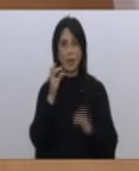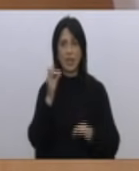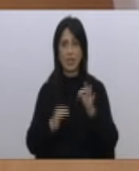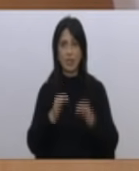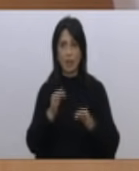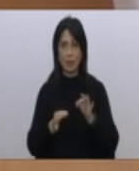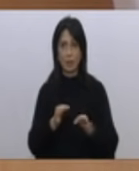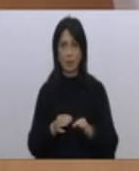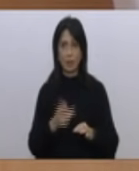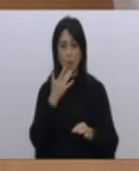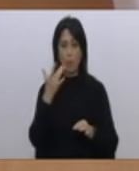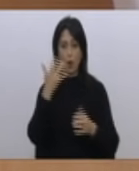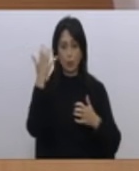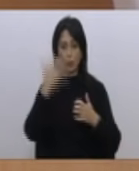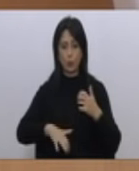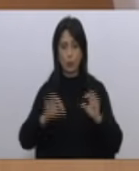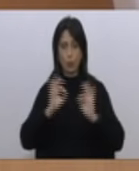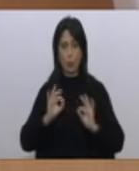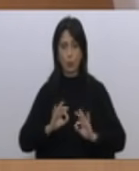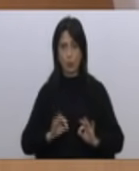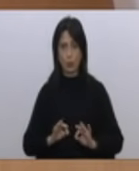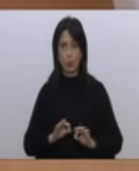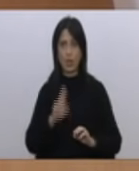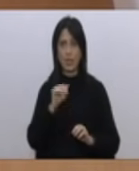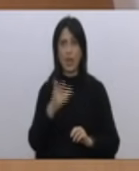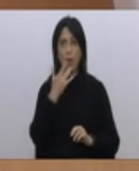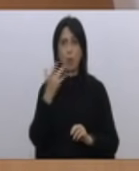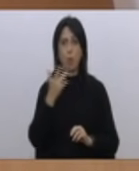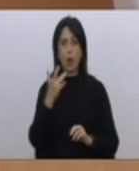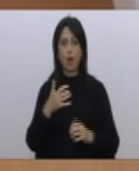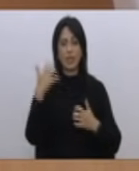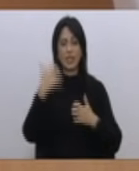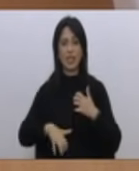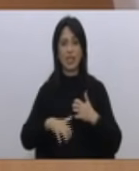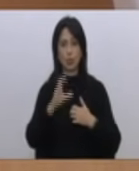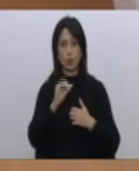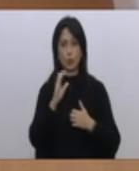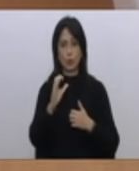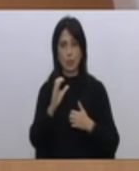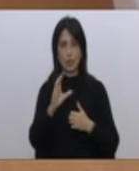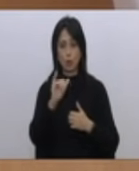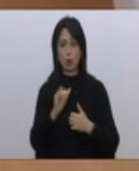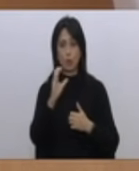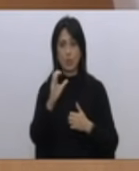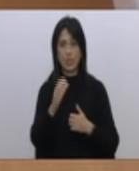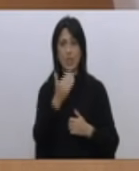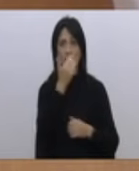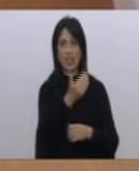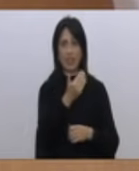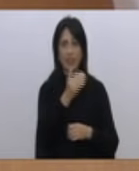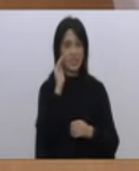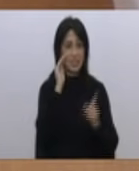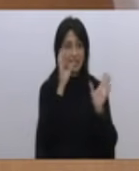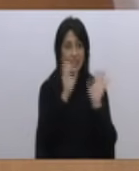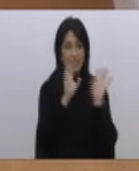სასამართლო, დეპოლიტიზირებული პროკურატურა და პოლიტიკურად ნეიტრალური სუსი. სუსი, რომელიც თქვენს